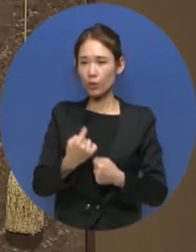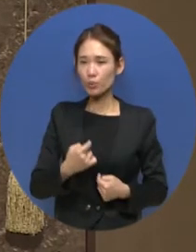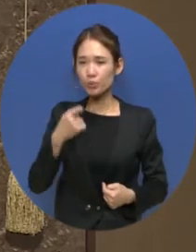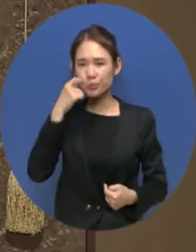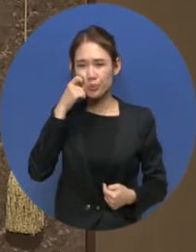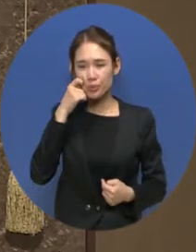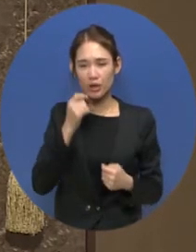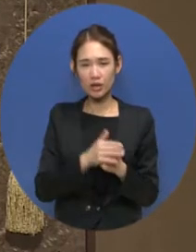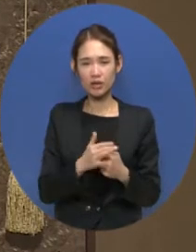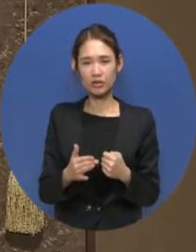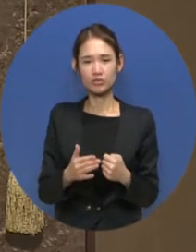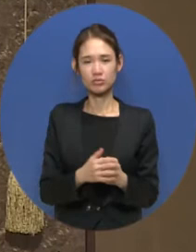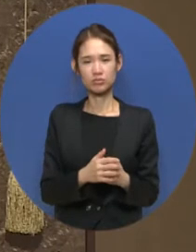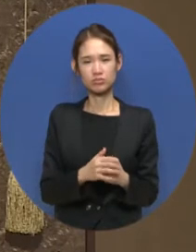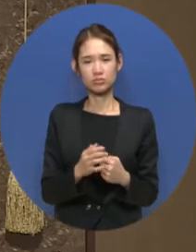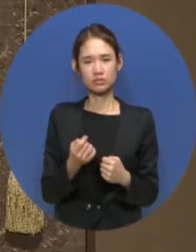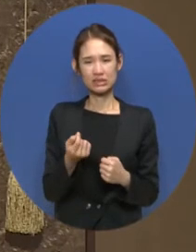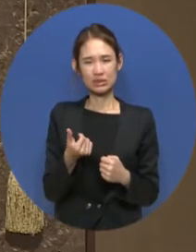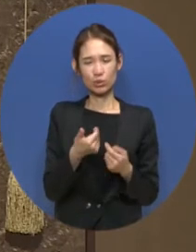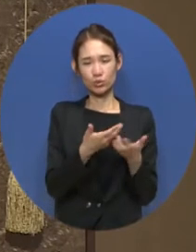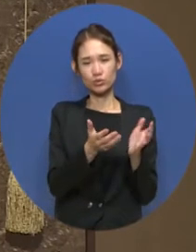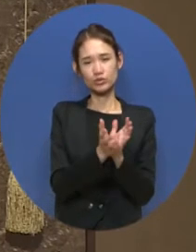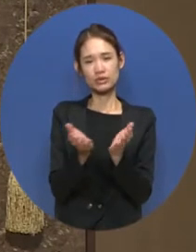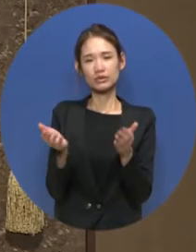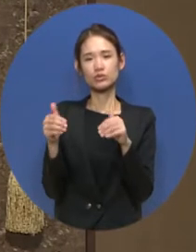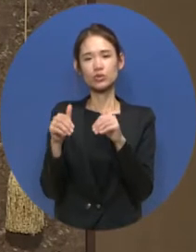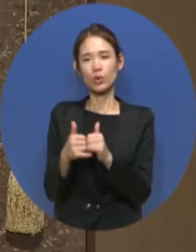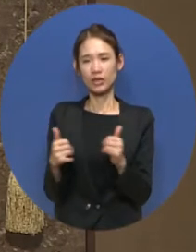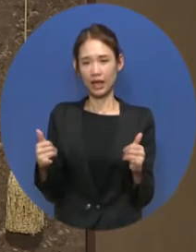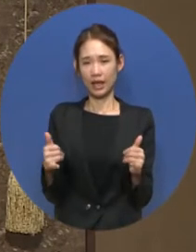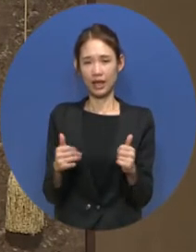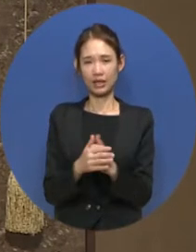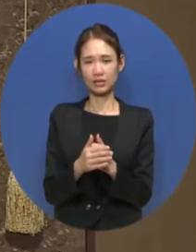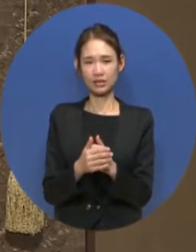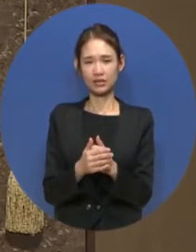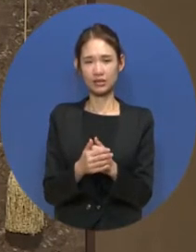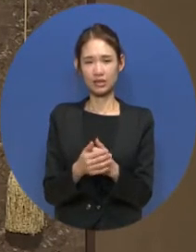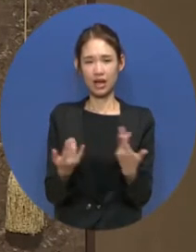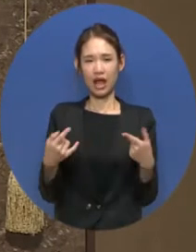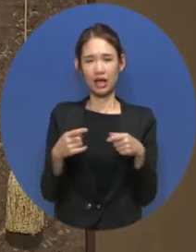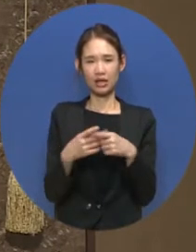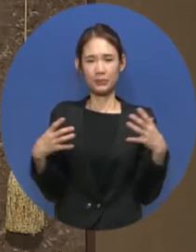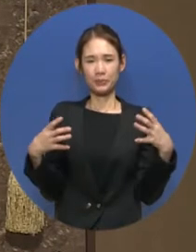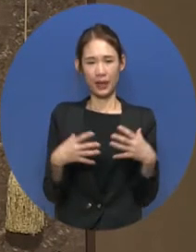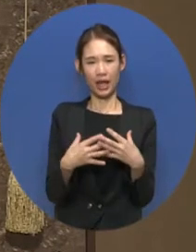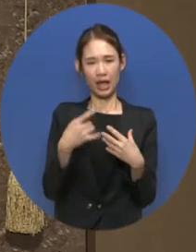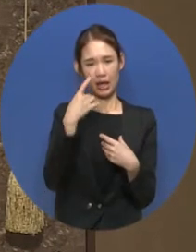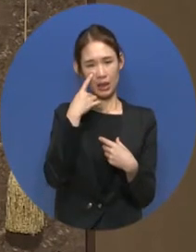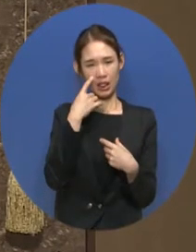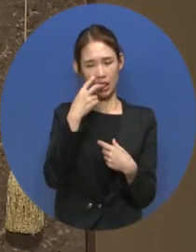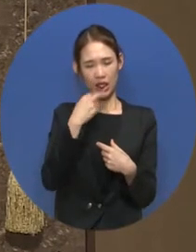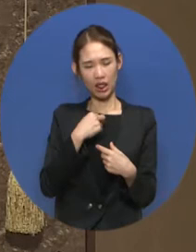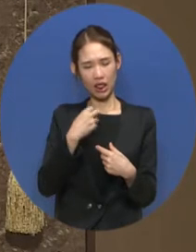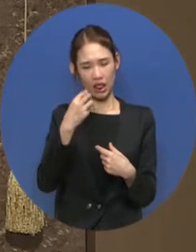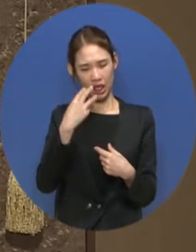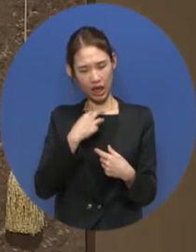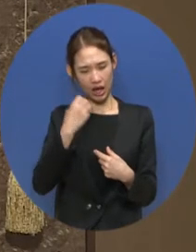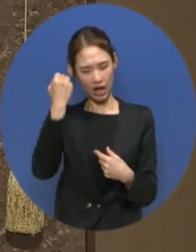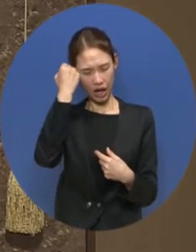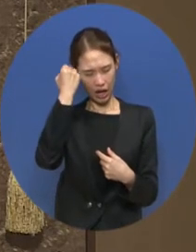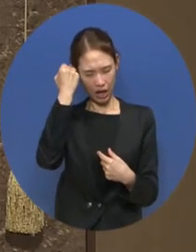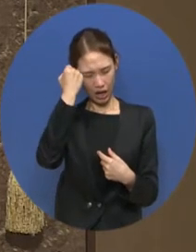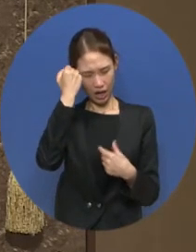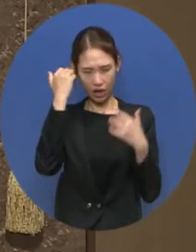못했어요. 그러다 보니까 이제 그 소수의 종사자들이 예, 그 일을 몇 곳을 또 하다 보니까 굉장히 이중고, 삼중고를 겪는